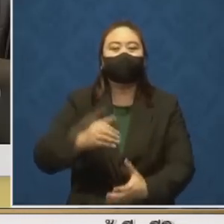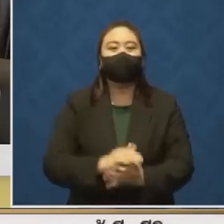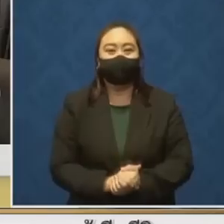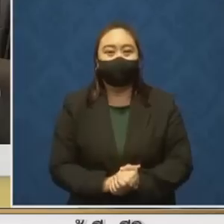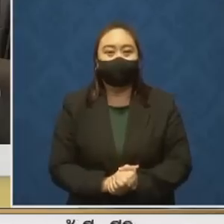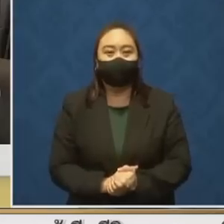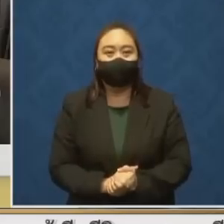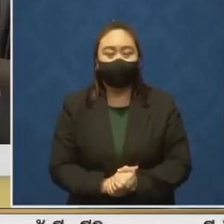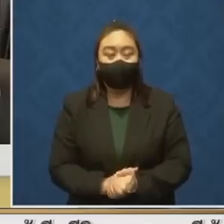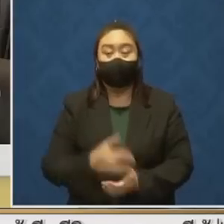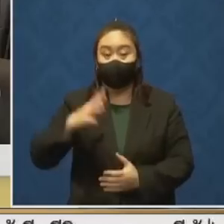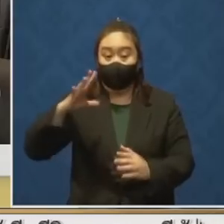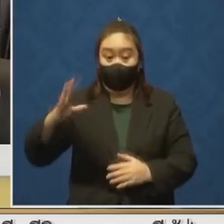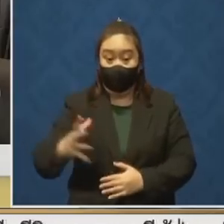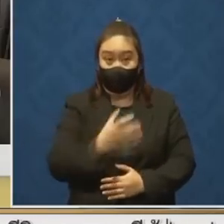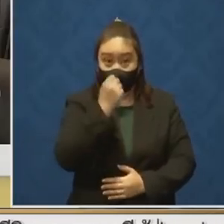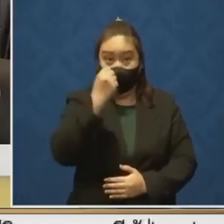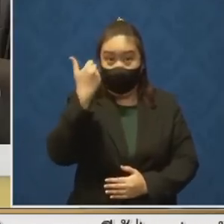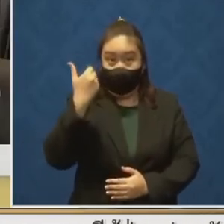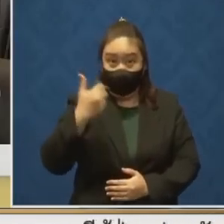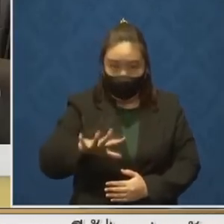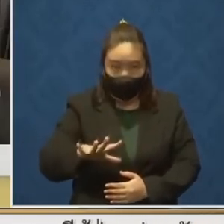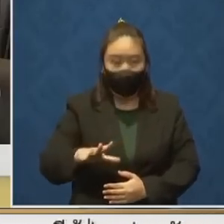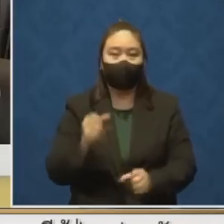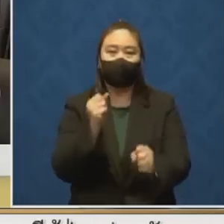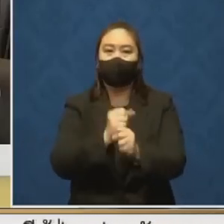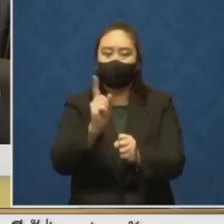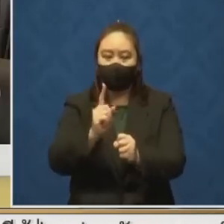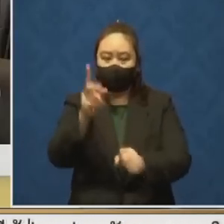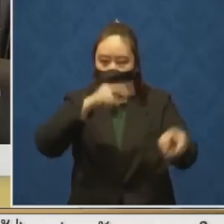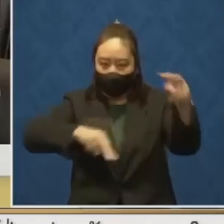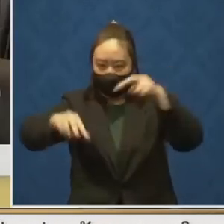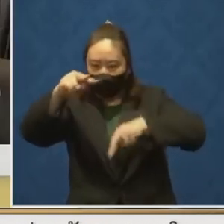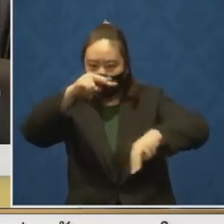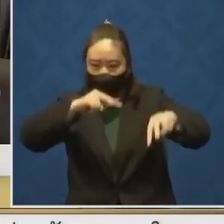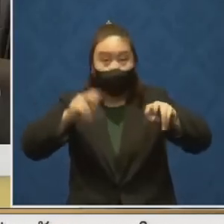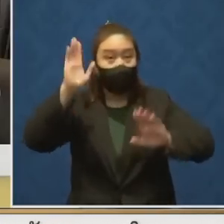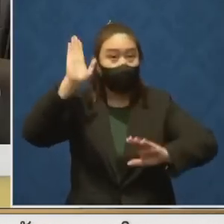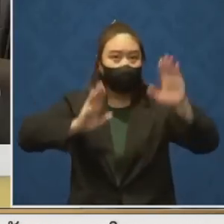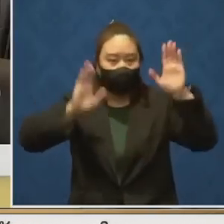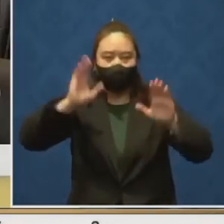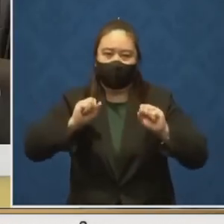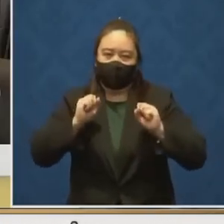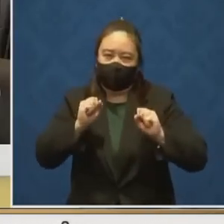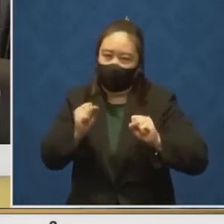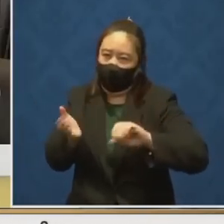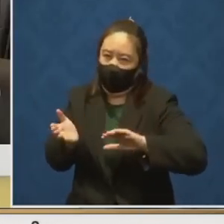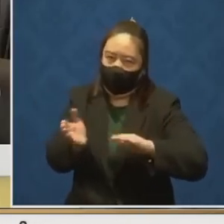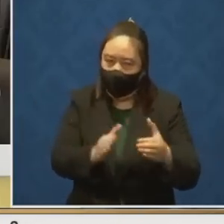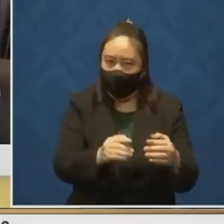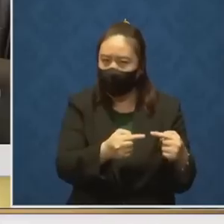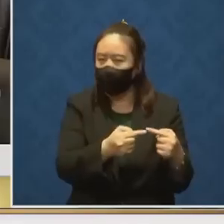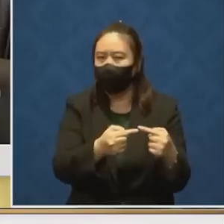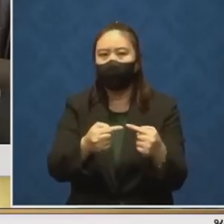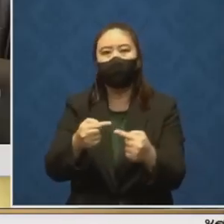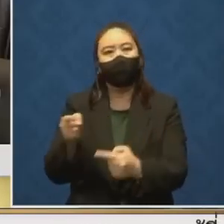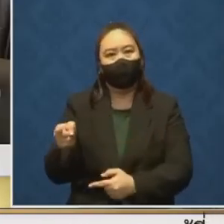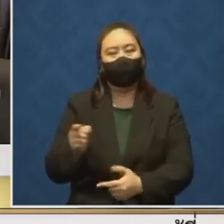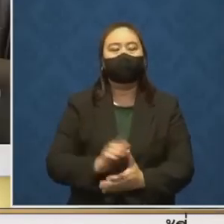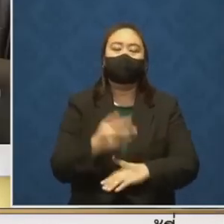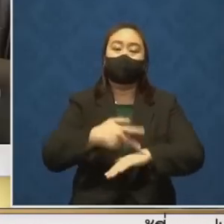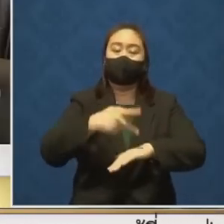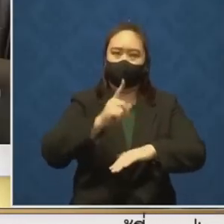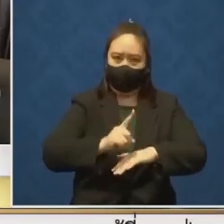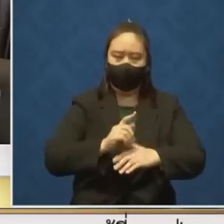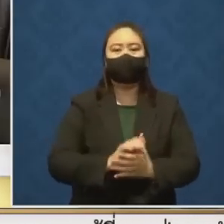หังรฐปหาแล้ว ยังจงใจบ่อนทำรายการปกคองและอุดมการระบอประชาทปตัย อย่างต่อเนื่องค่ะ3. ท่านปทันค่ะ